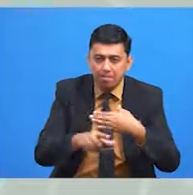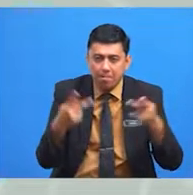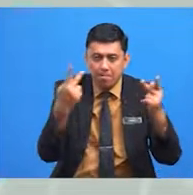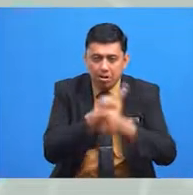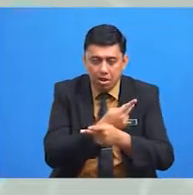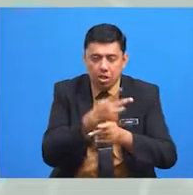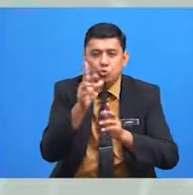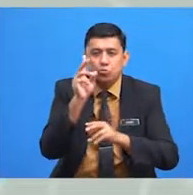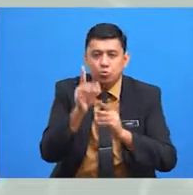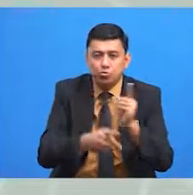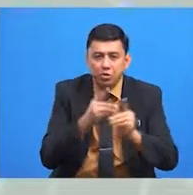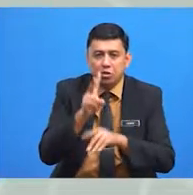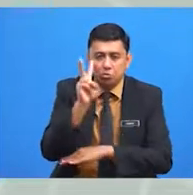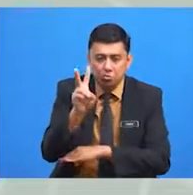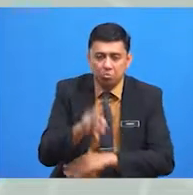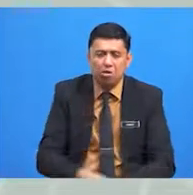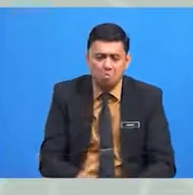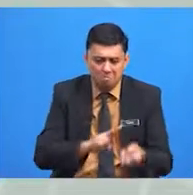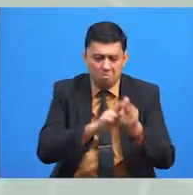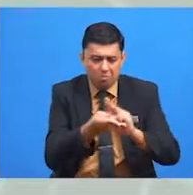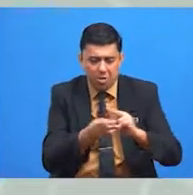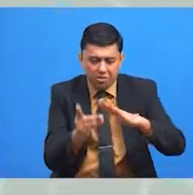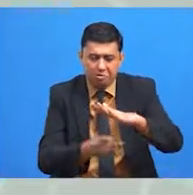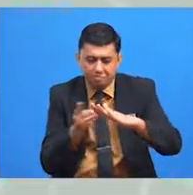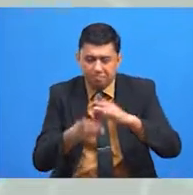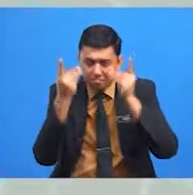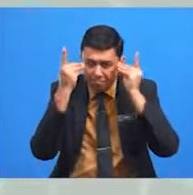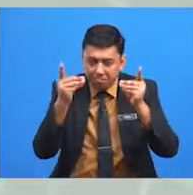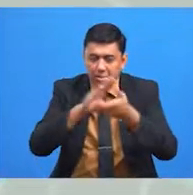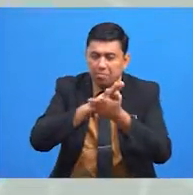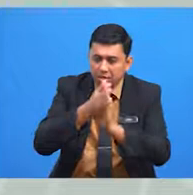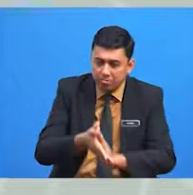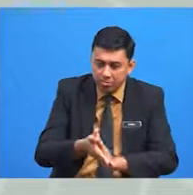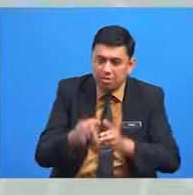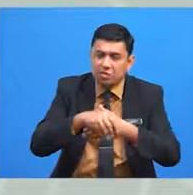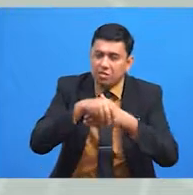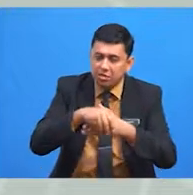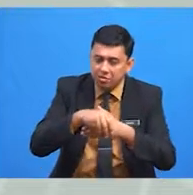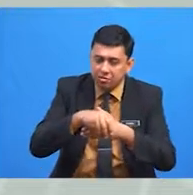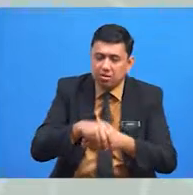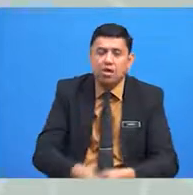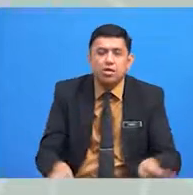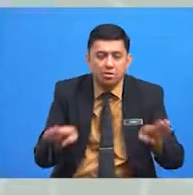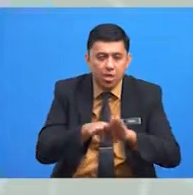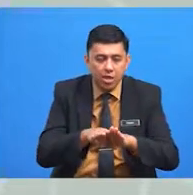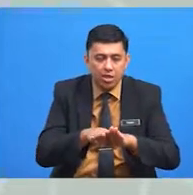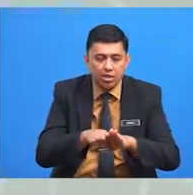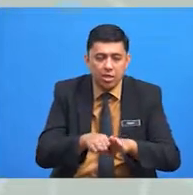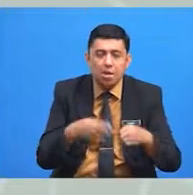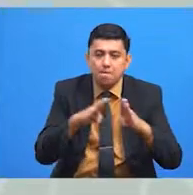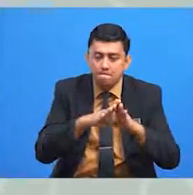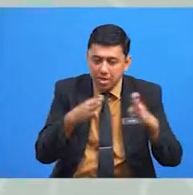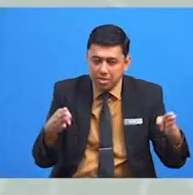kerana British telah mengubah dasar pendidikannya menjadikan bahasa Inggeris sebagai